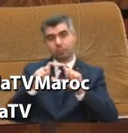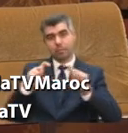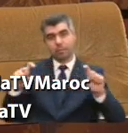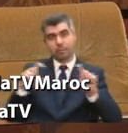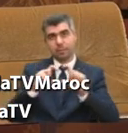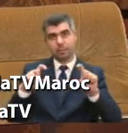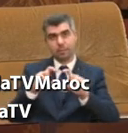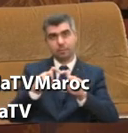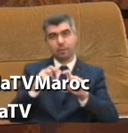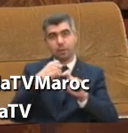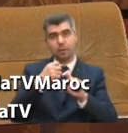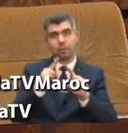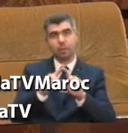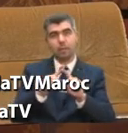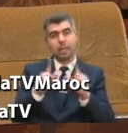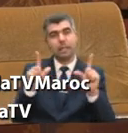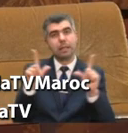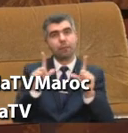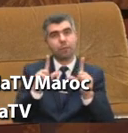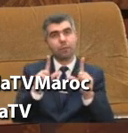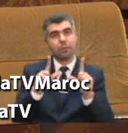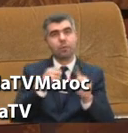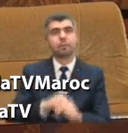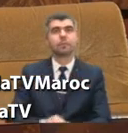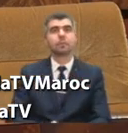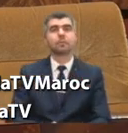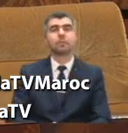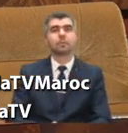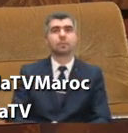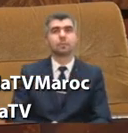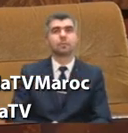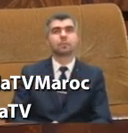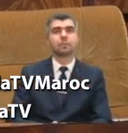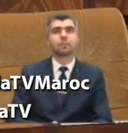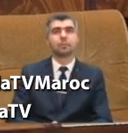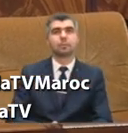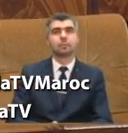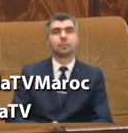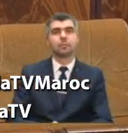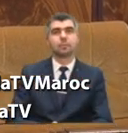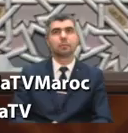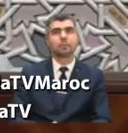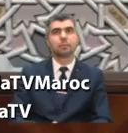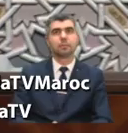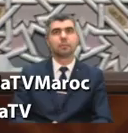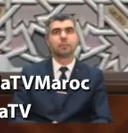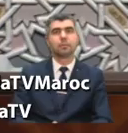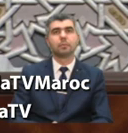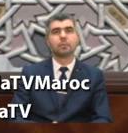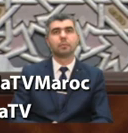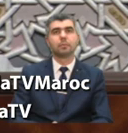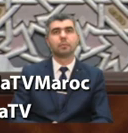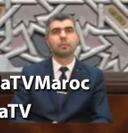إدبالي أمام الشاشة. نعم المجلس صحيح. شكرا. شكرا. تفضلوا سيد النائب المحترم.